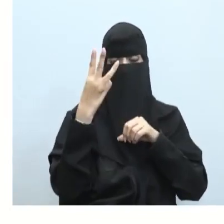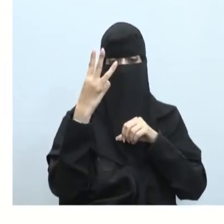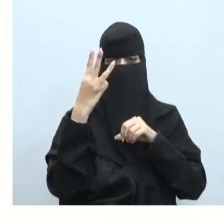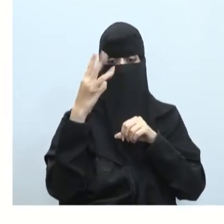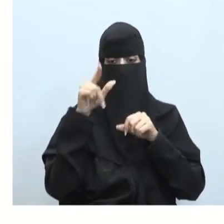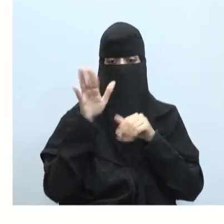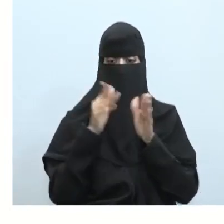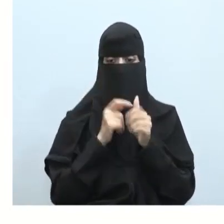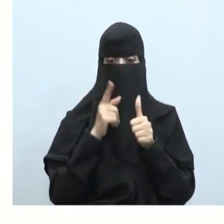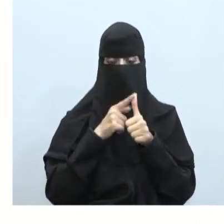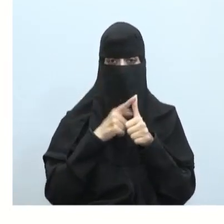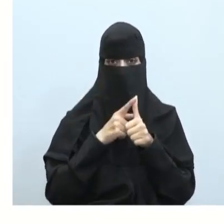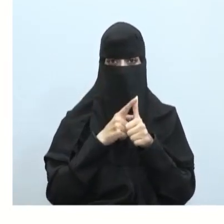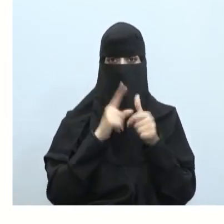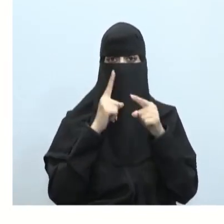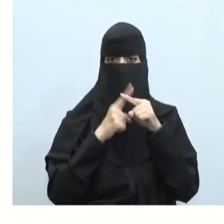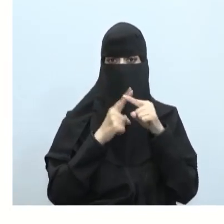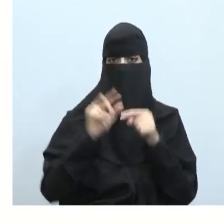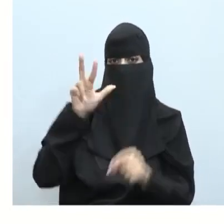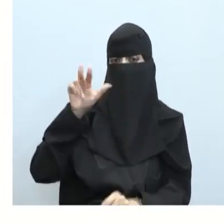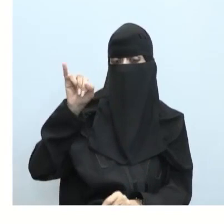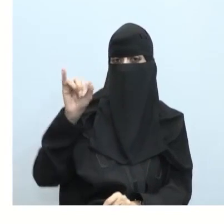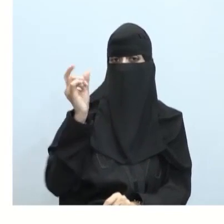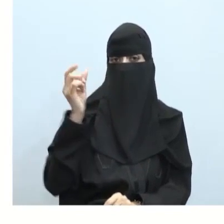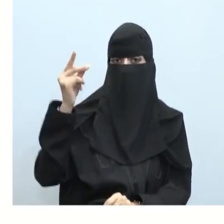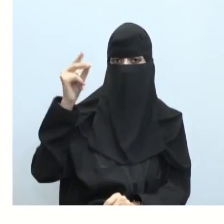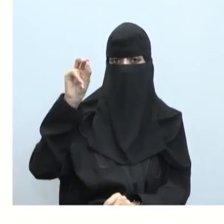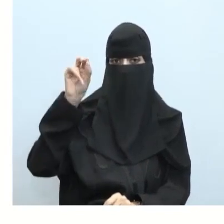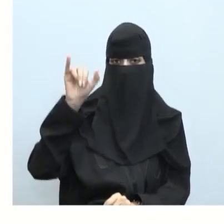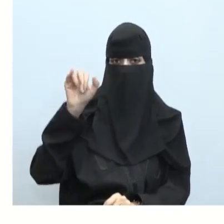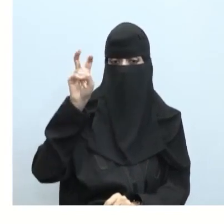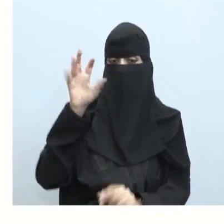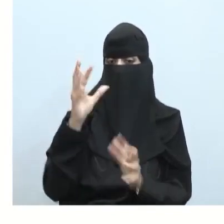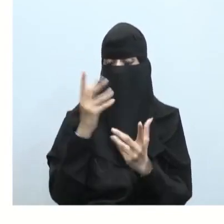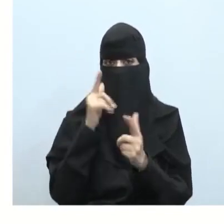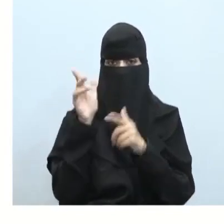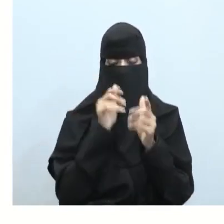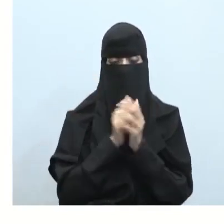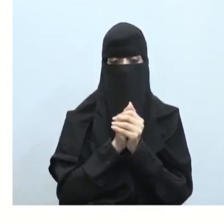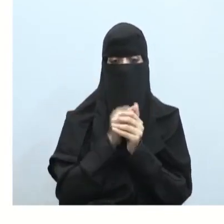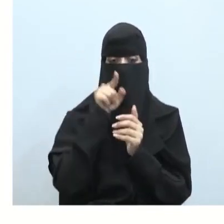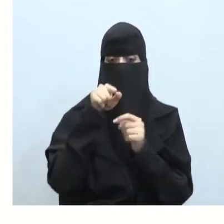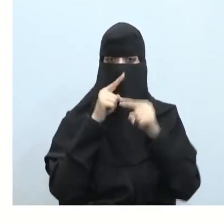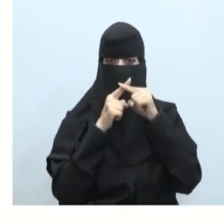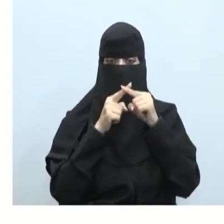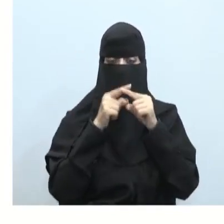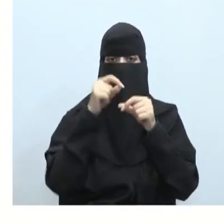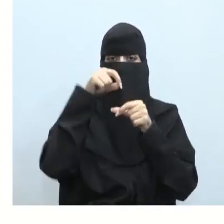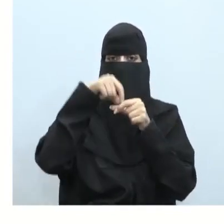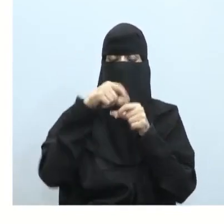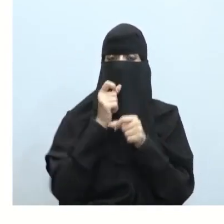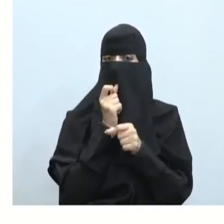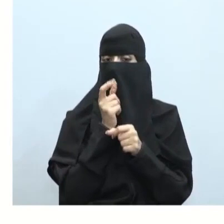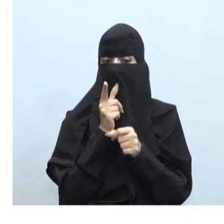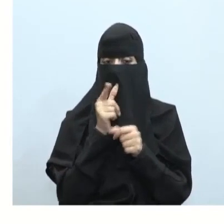الاخطاء لدينا الاخطاء المنطقيه وهذه تكون اخطاء في